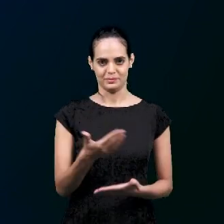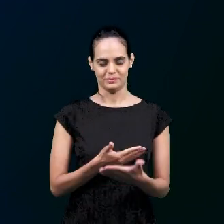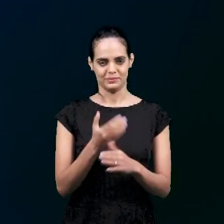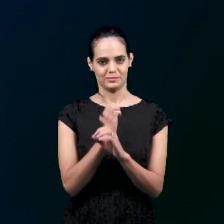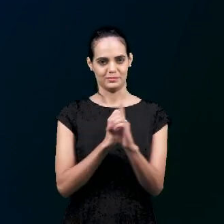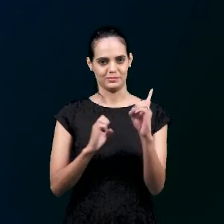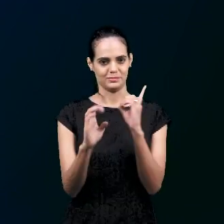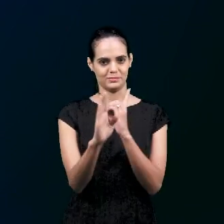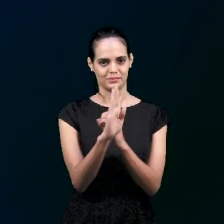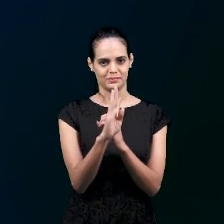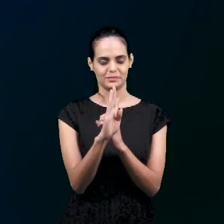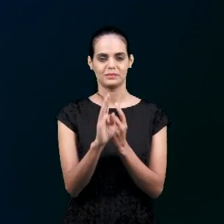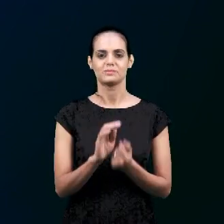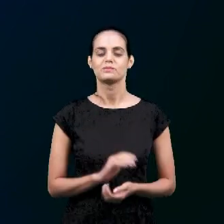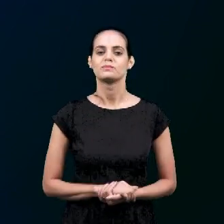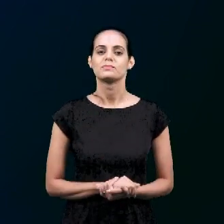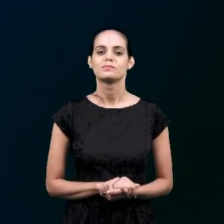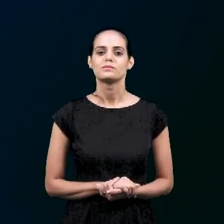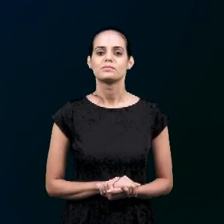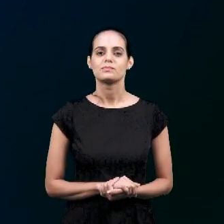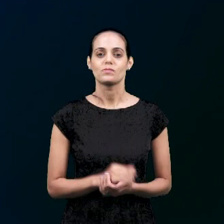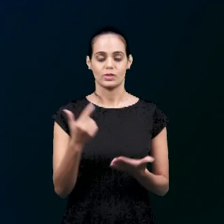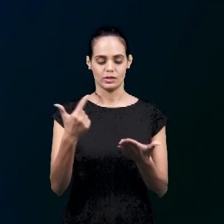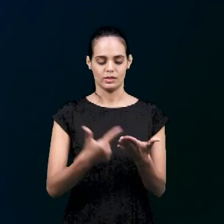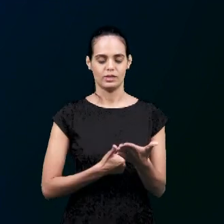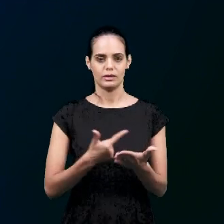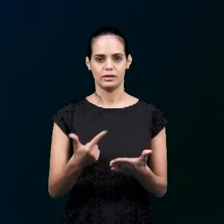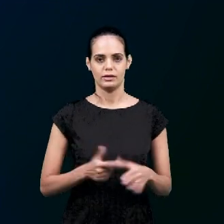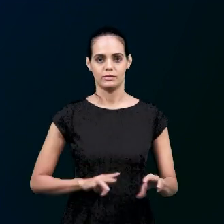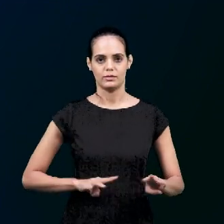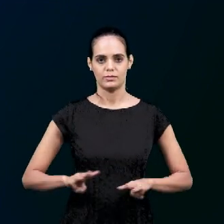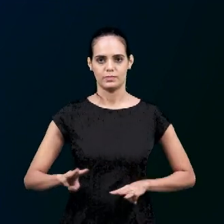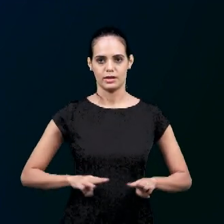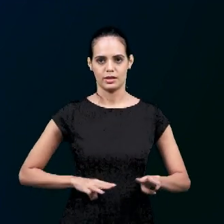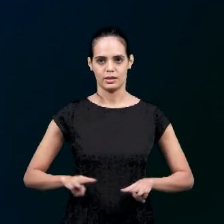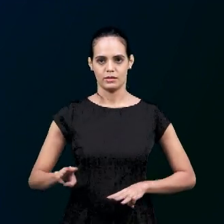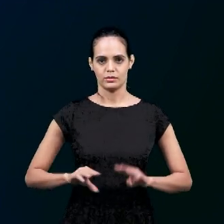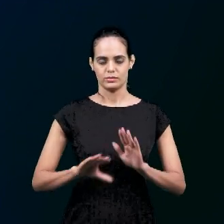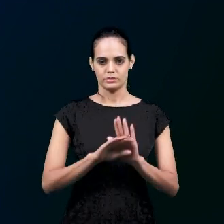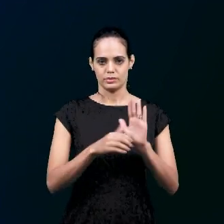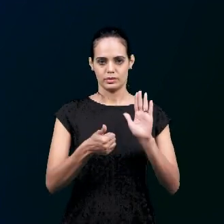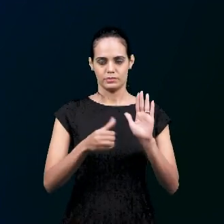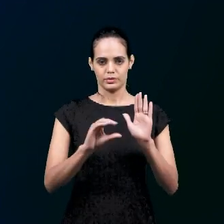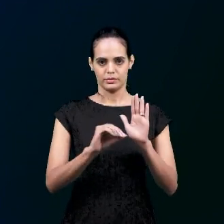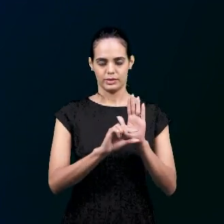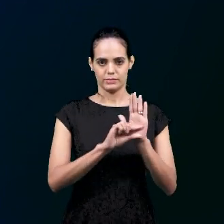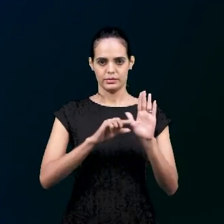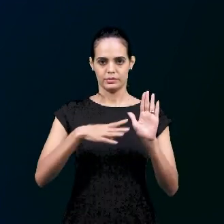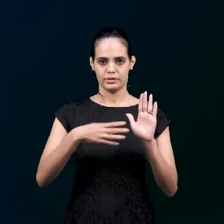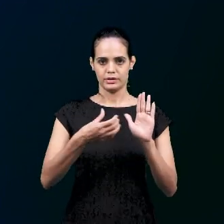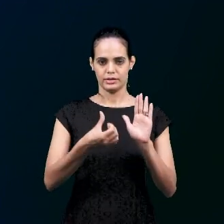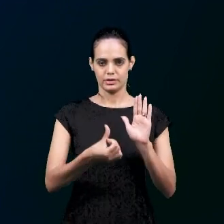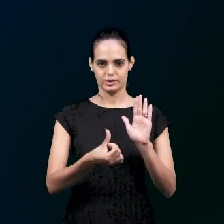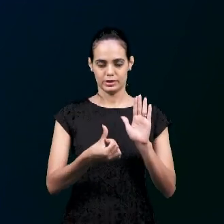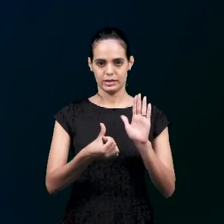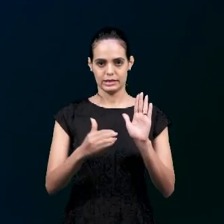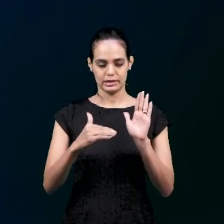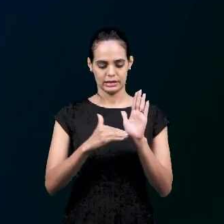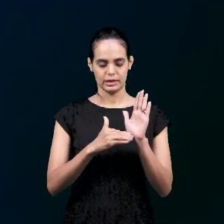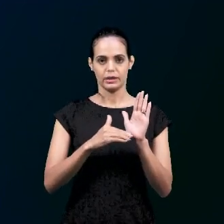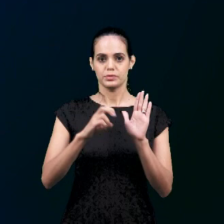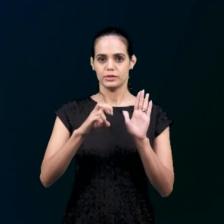contribution pour le groupe des dames, pour l'EBD, qui se trouve dans le livre de Marc, chapitre